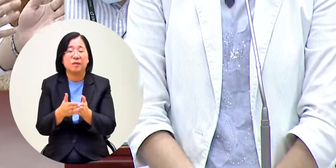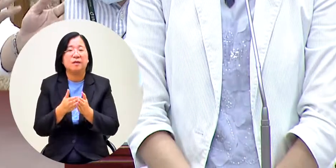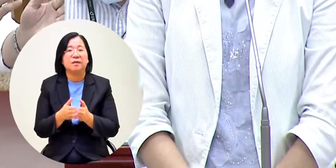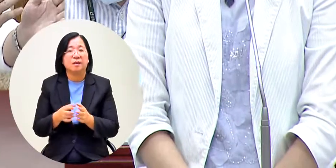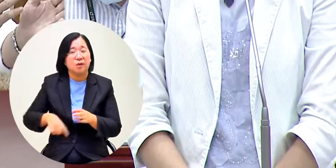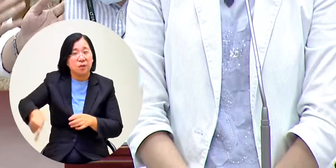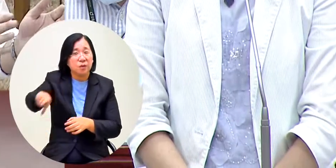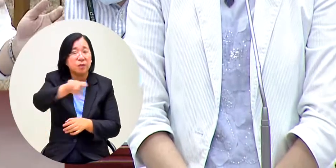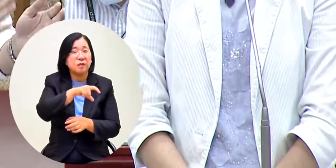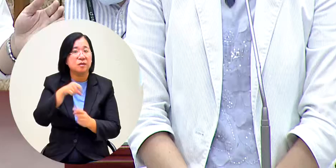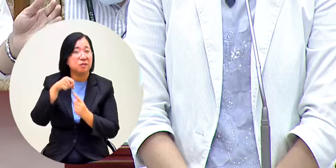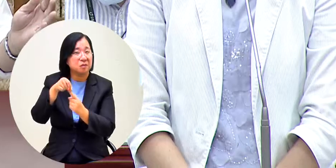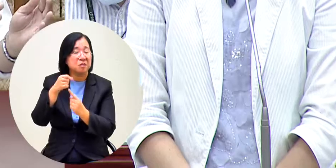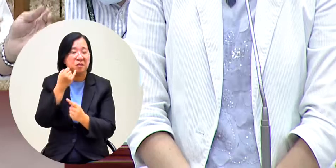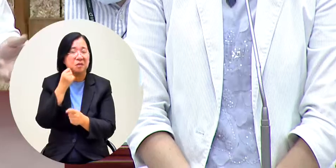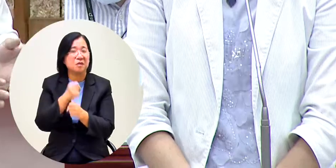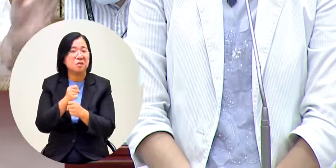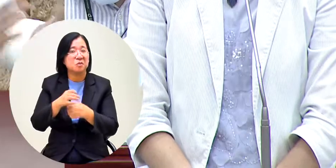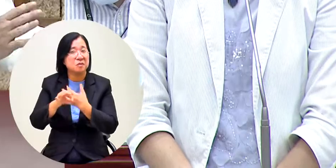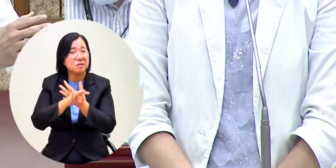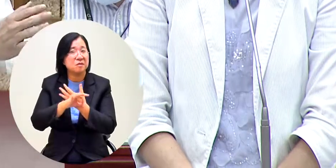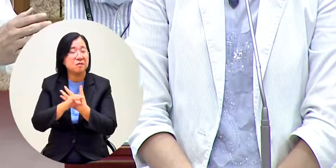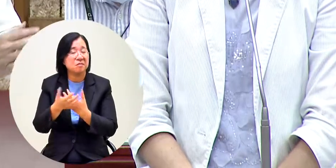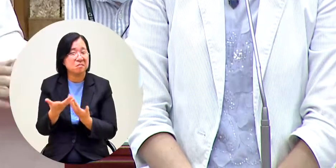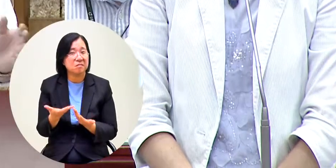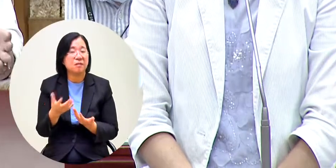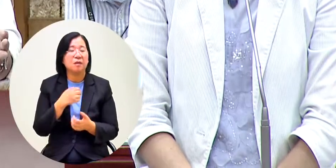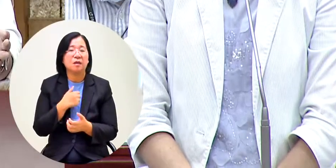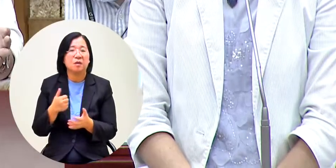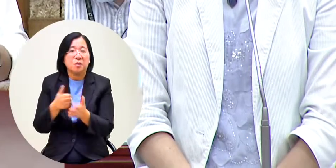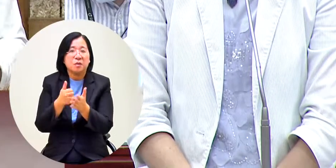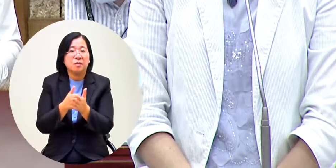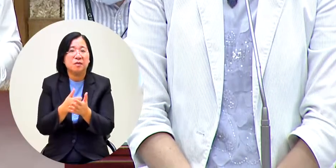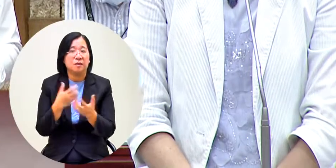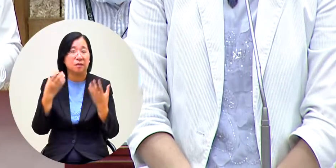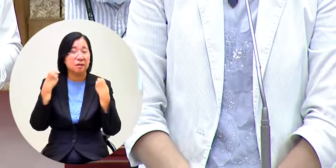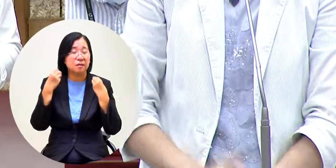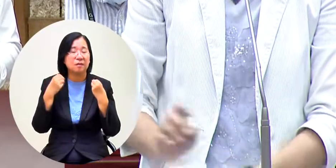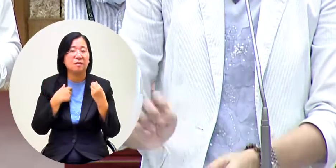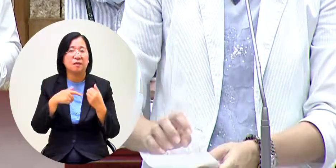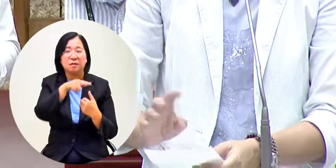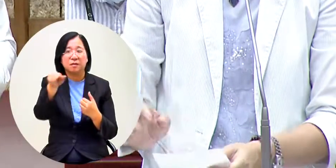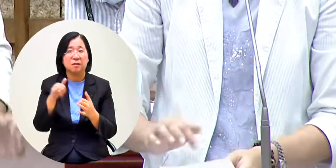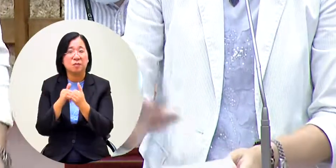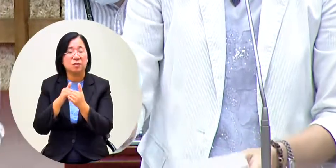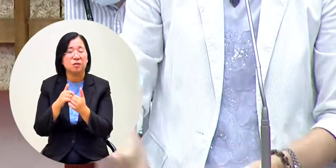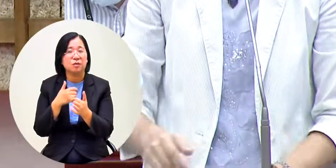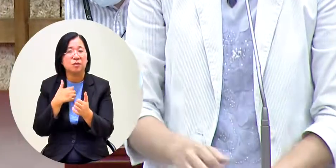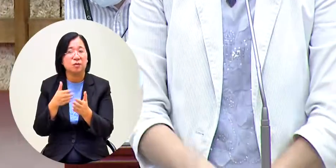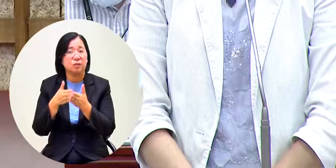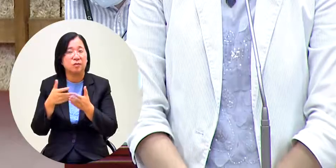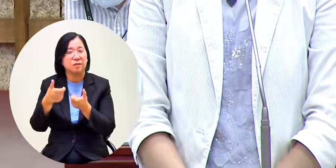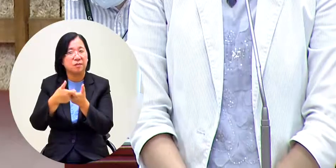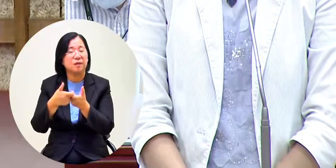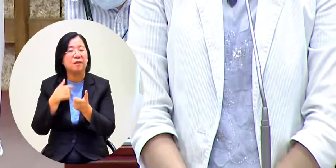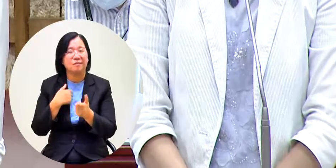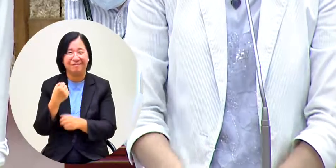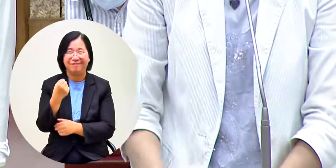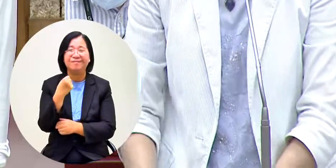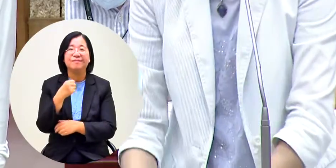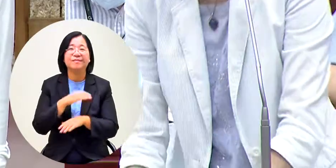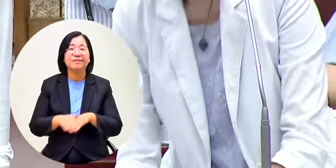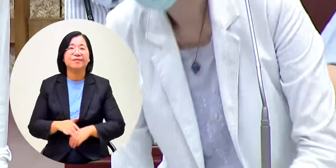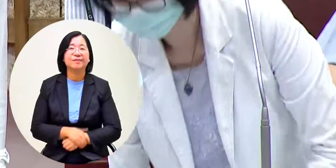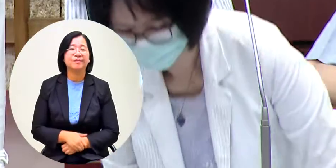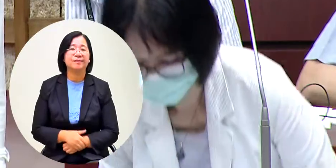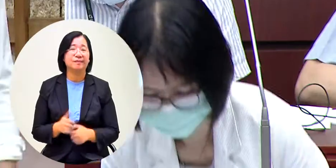车有没有可能做一个这样的试运行试试看，维持运量的同时可以解决当地民众的需要。 哎，好，我们来努力。 好，谢谢。 好，